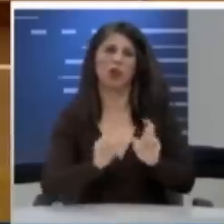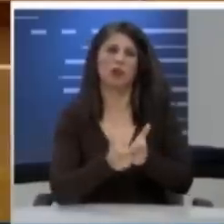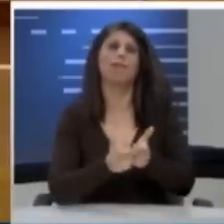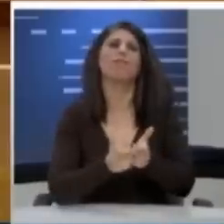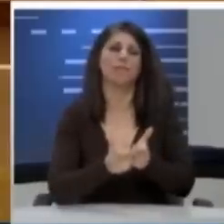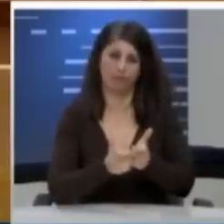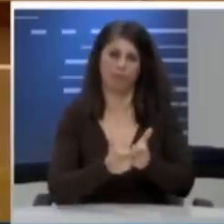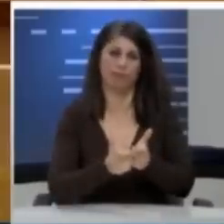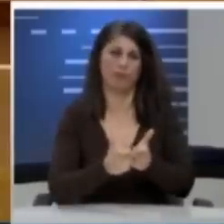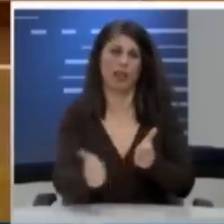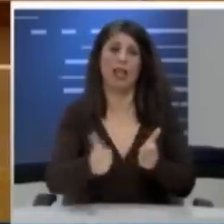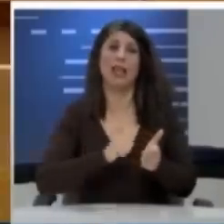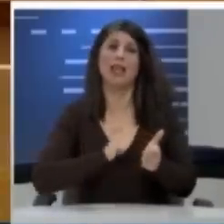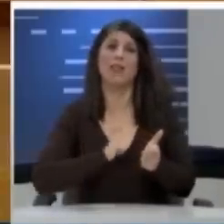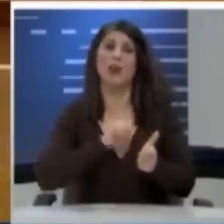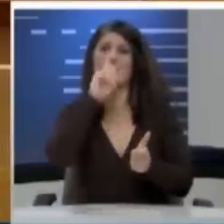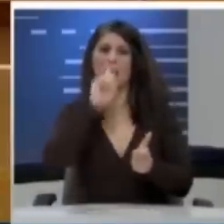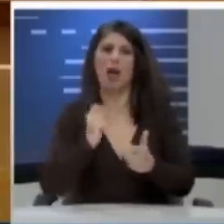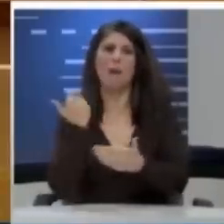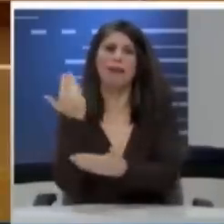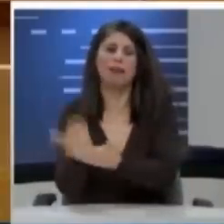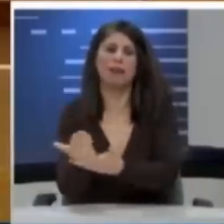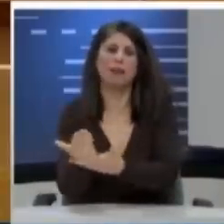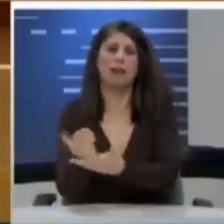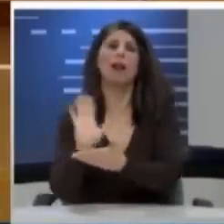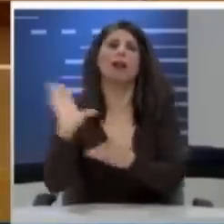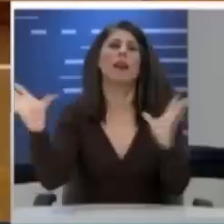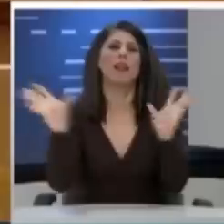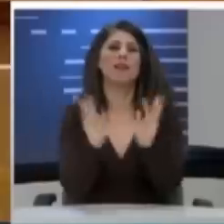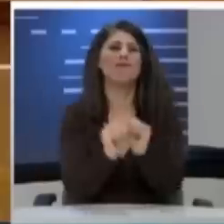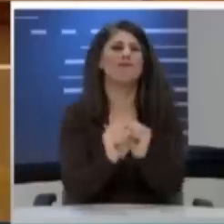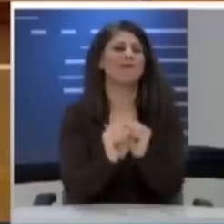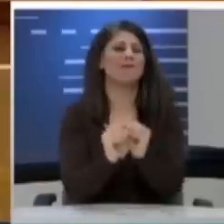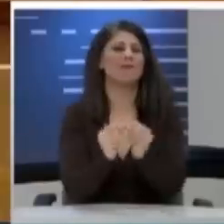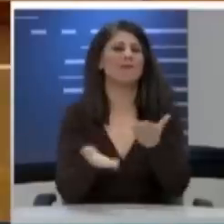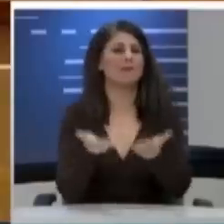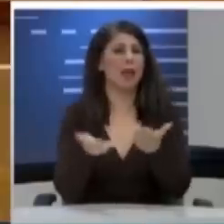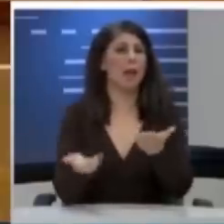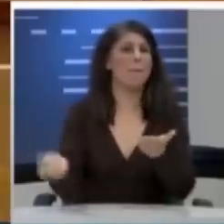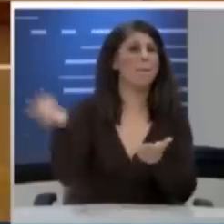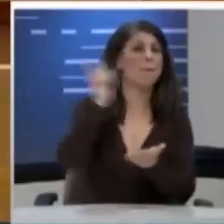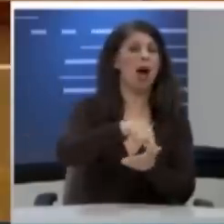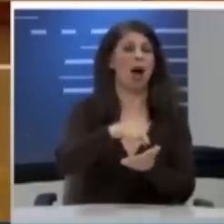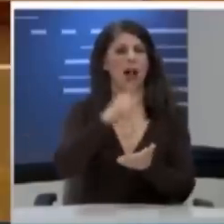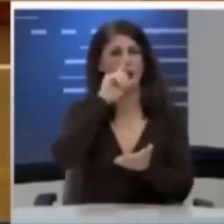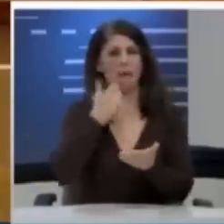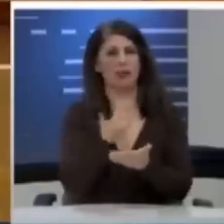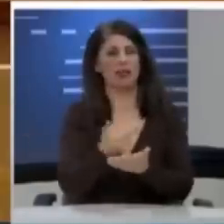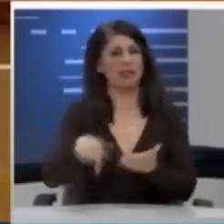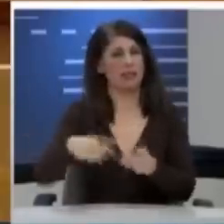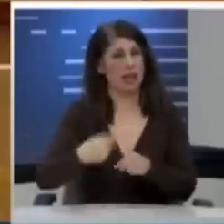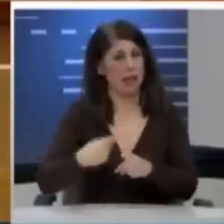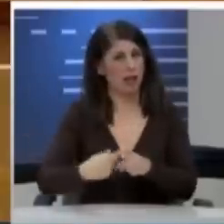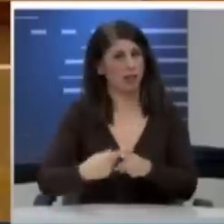θεωρούνται ιδιωτικές απαιτήσεις και δεν συμψηφίζονται με άλλες απαιτήσεις της